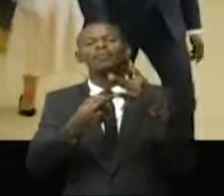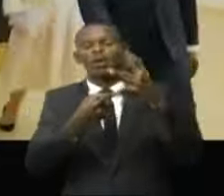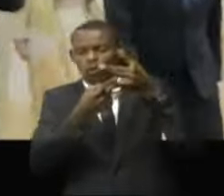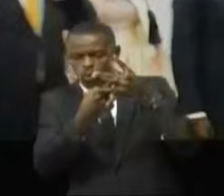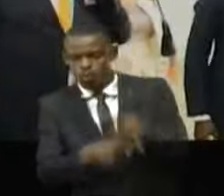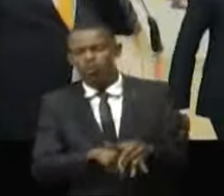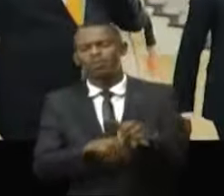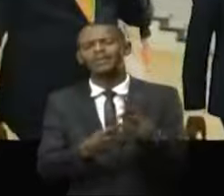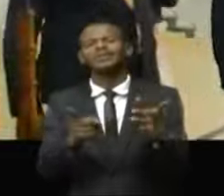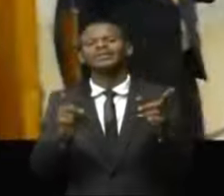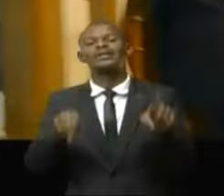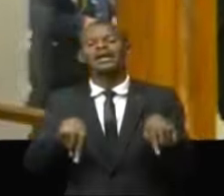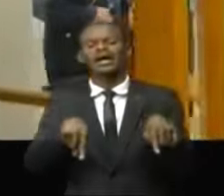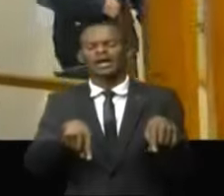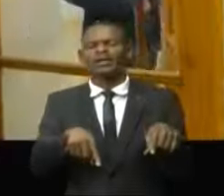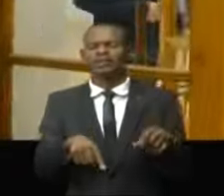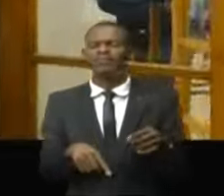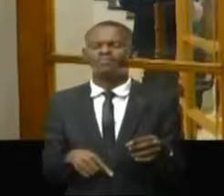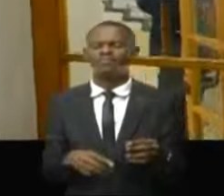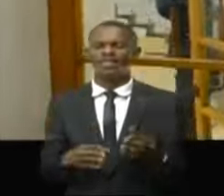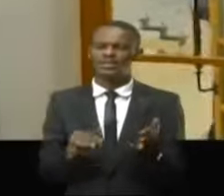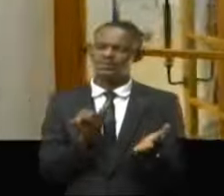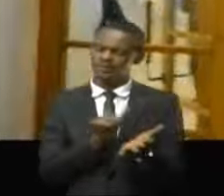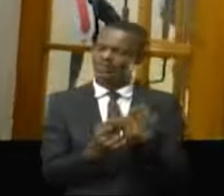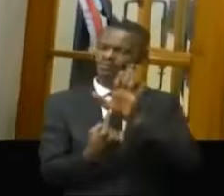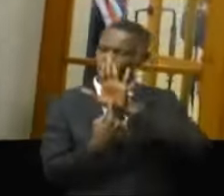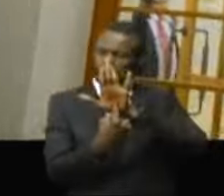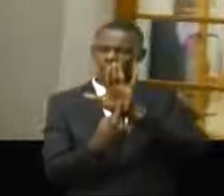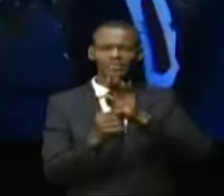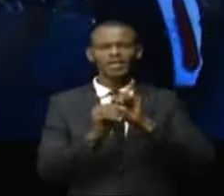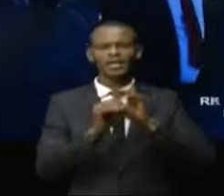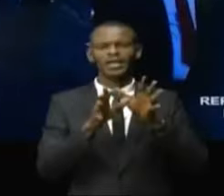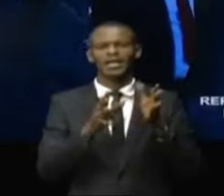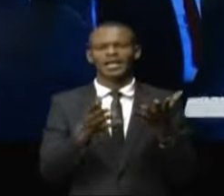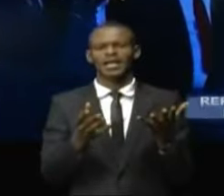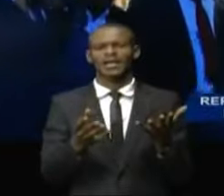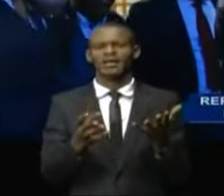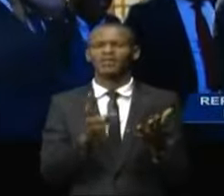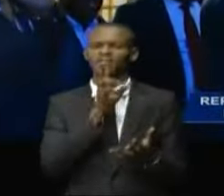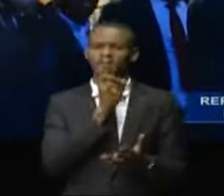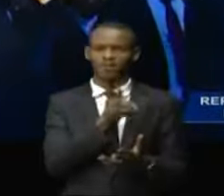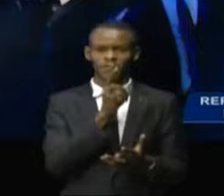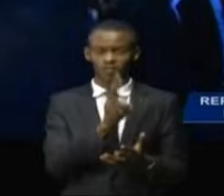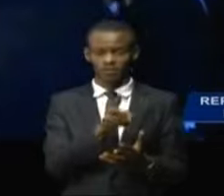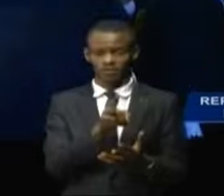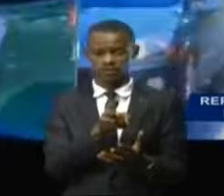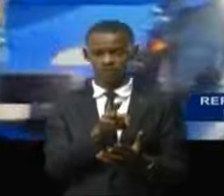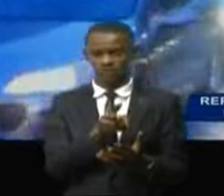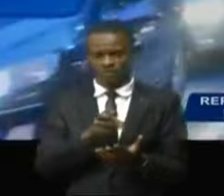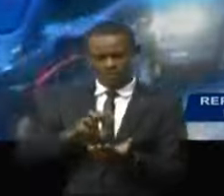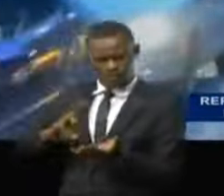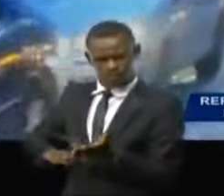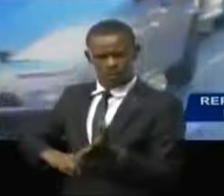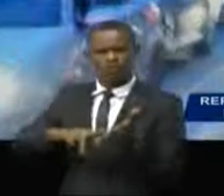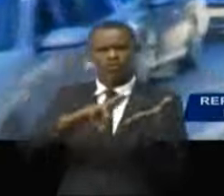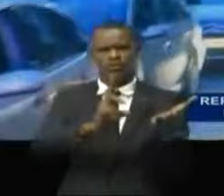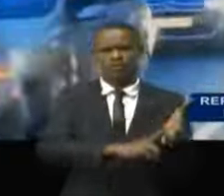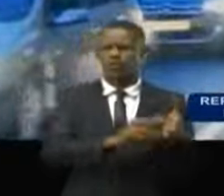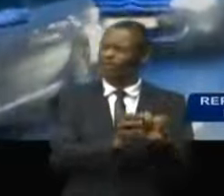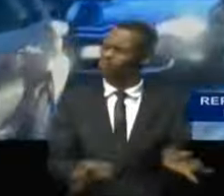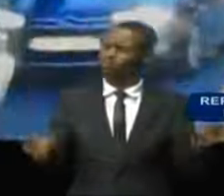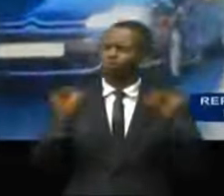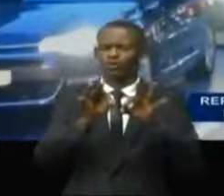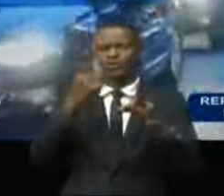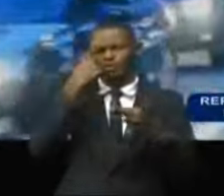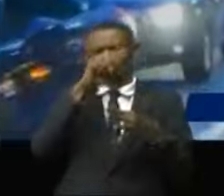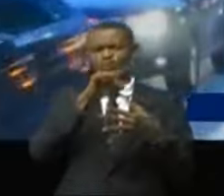cet accord de coopération constituent une tâche encore plus importante, a déclaré le ministre serbe